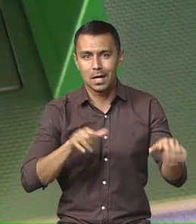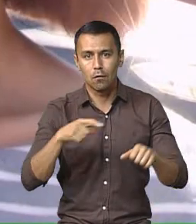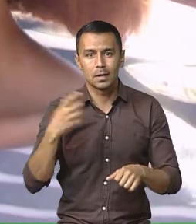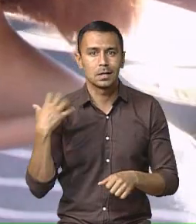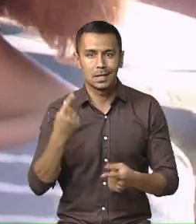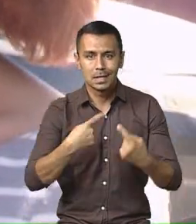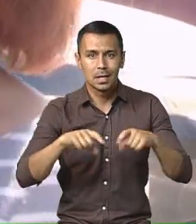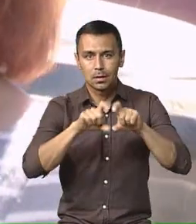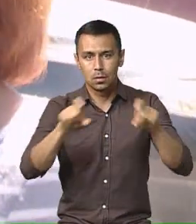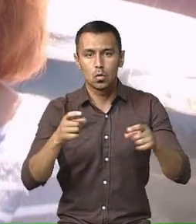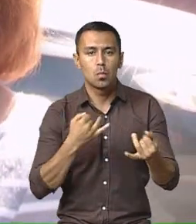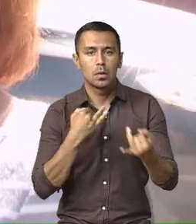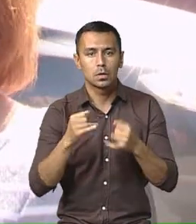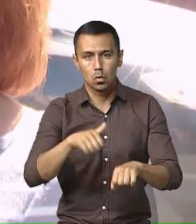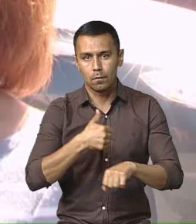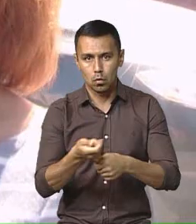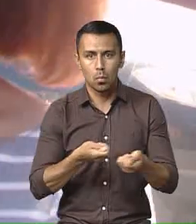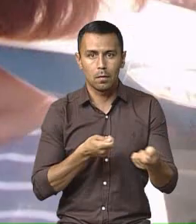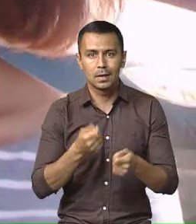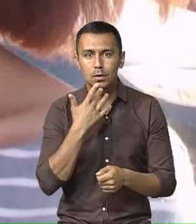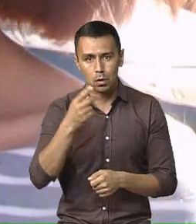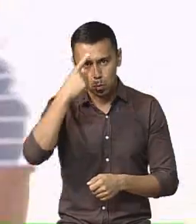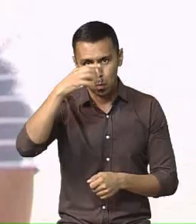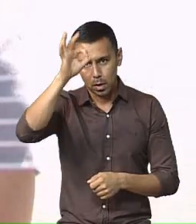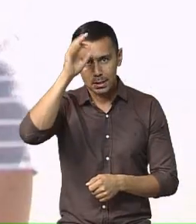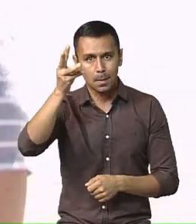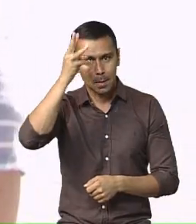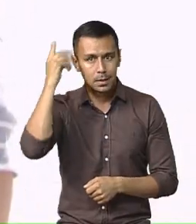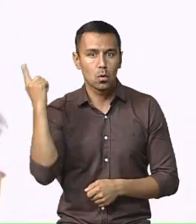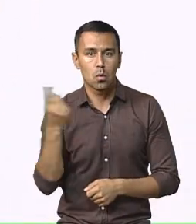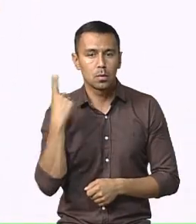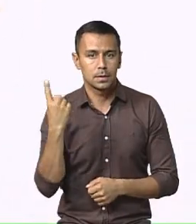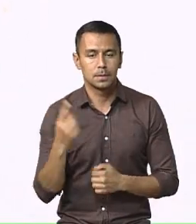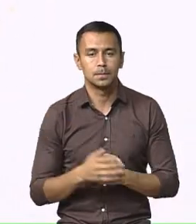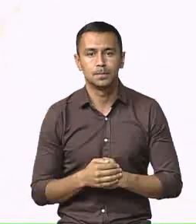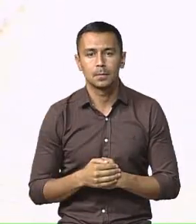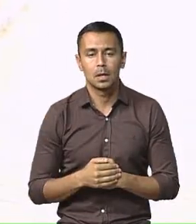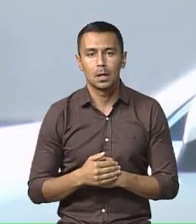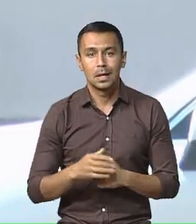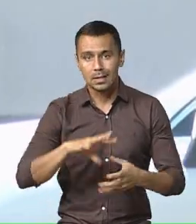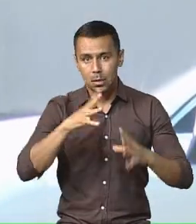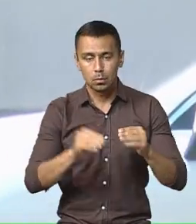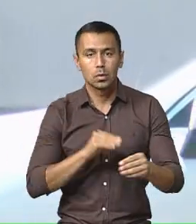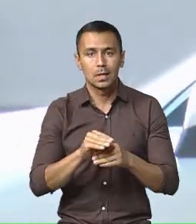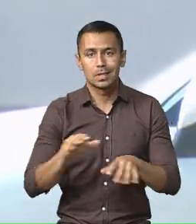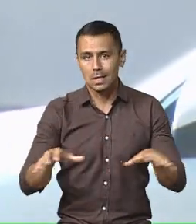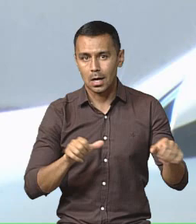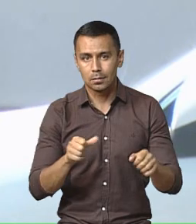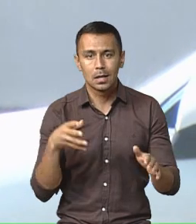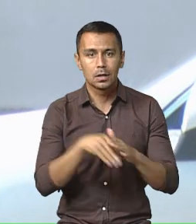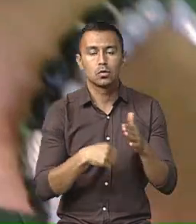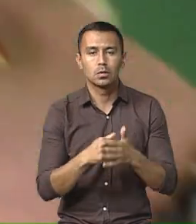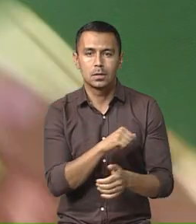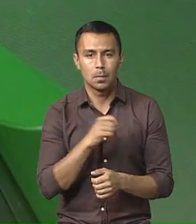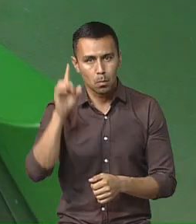начальниця сектору комунікації Головного управління Нацполіції в Хмельницькій області Інна Глега. Загалом, додає, шахрайство належить до